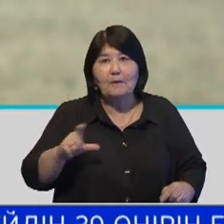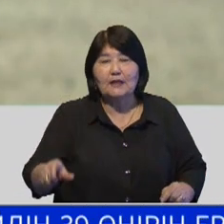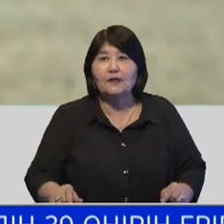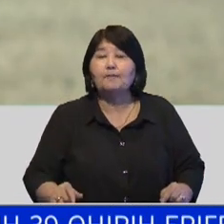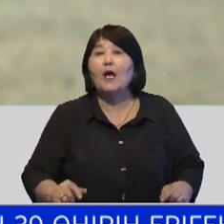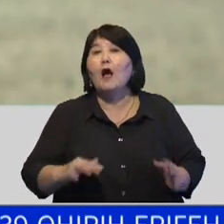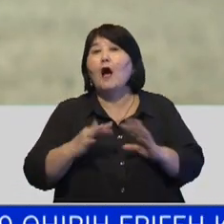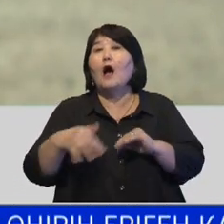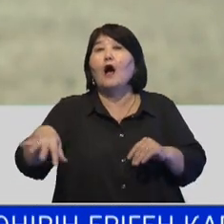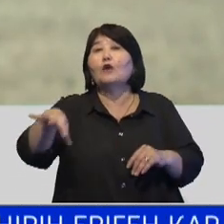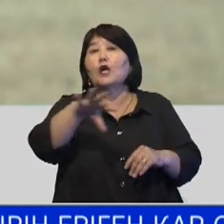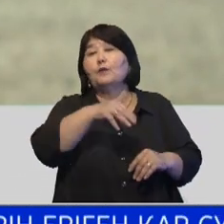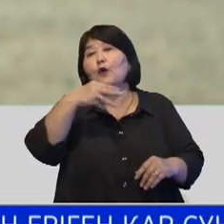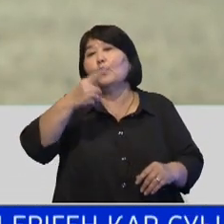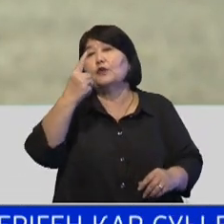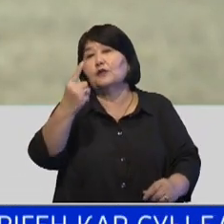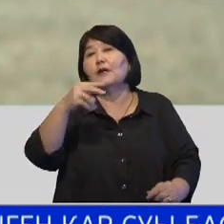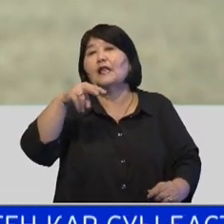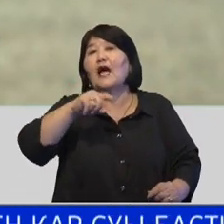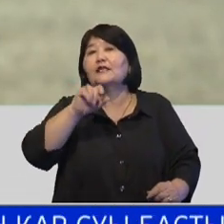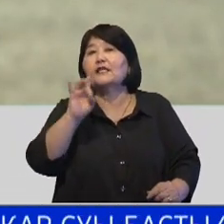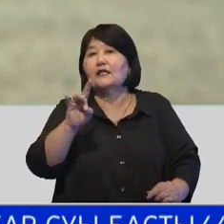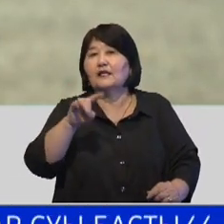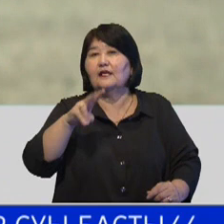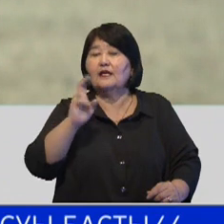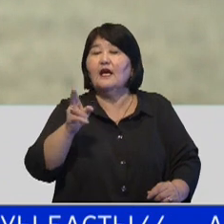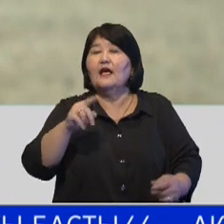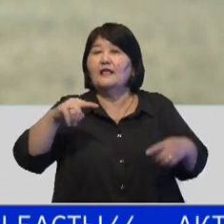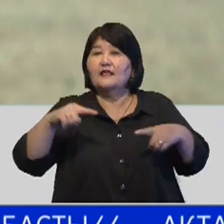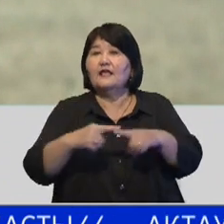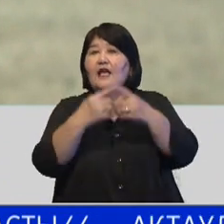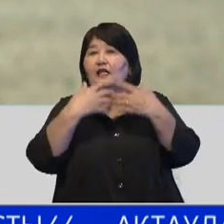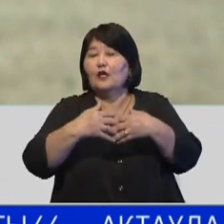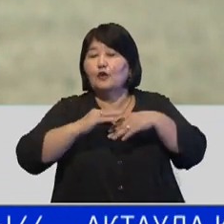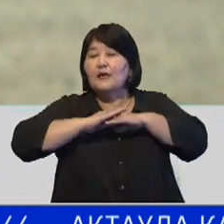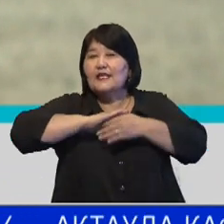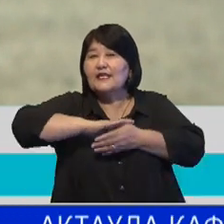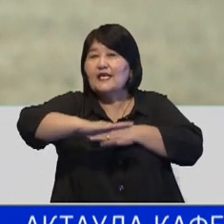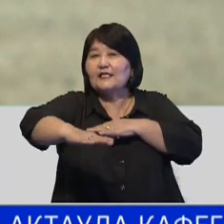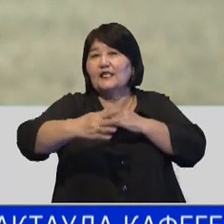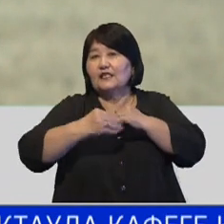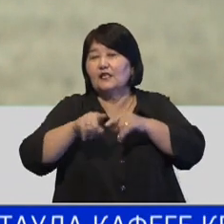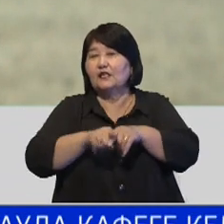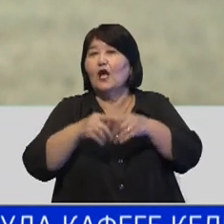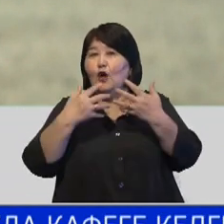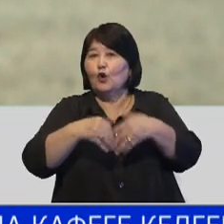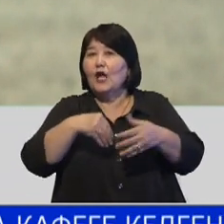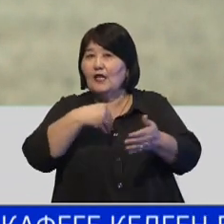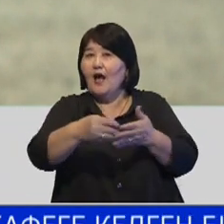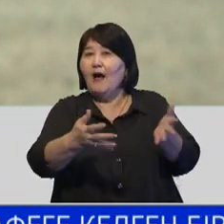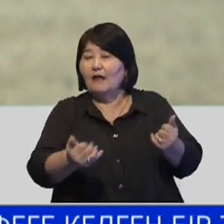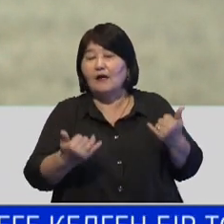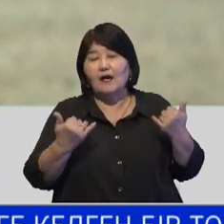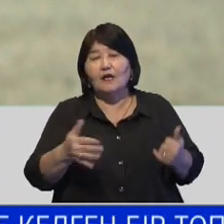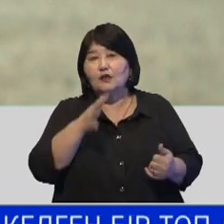Аудан бойынша 31 лазерлік технологиямен тегістейтін, жер тегістейтін құралы алынған.